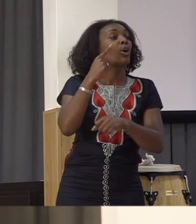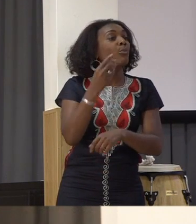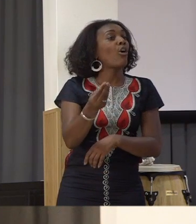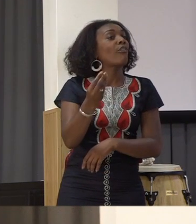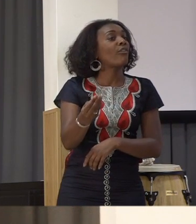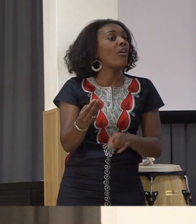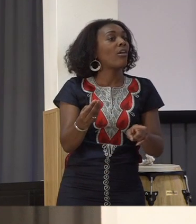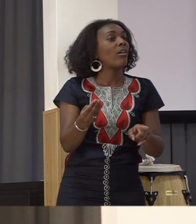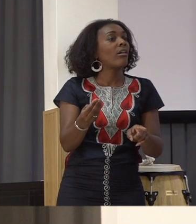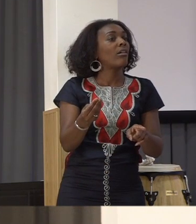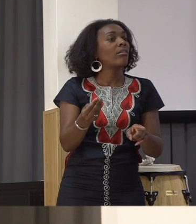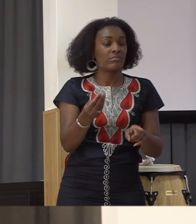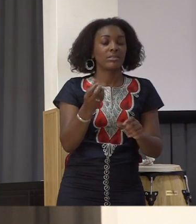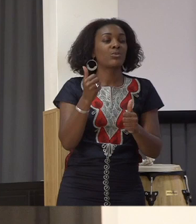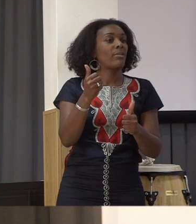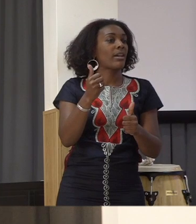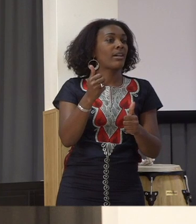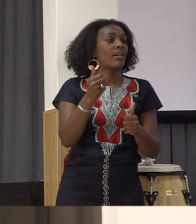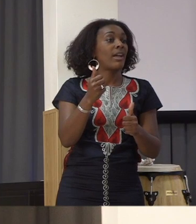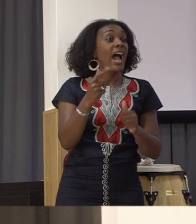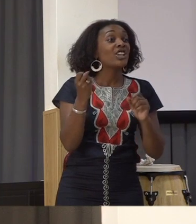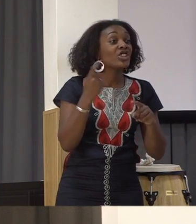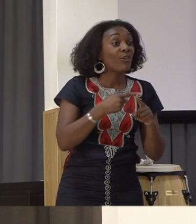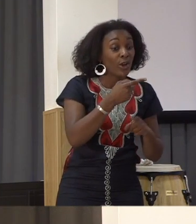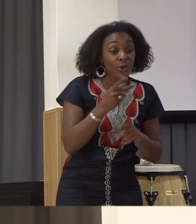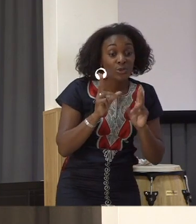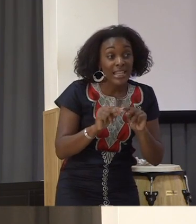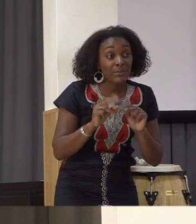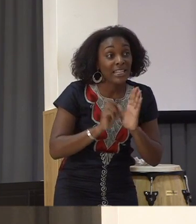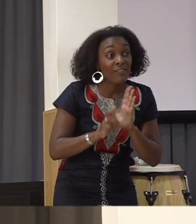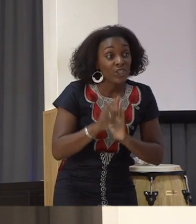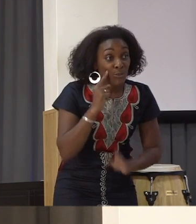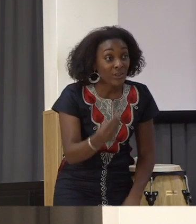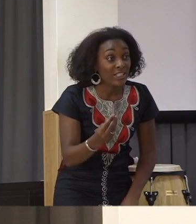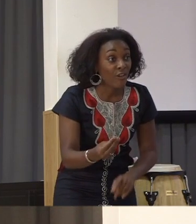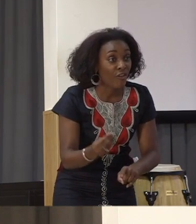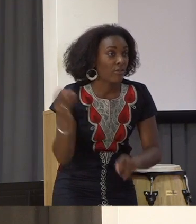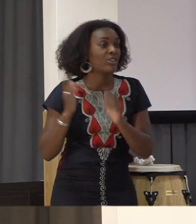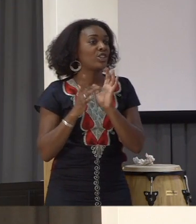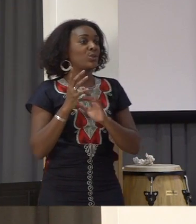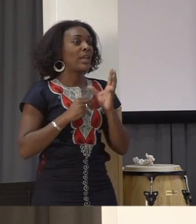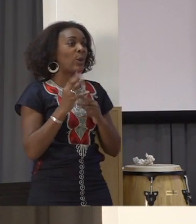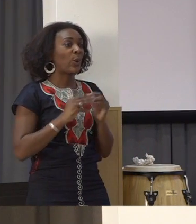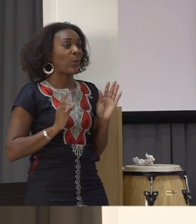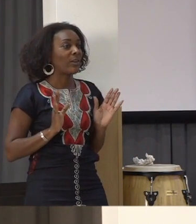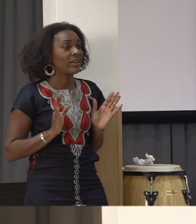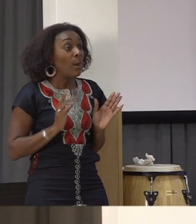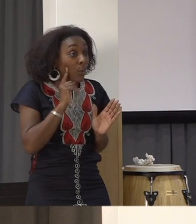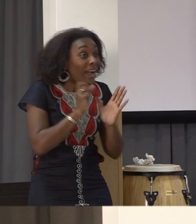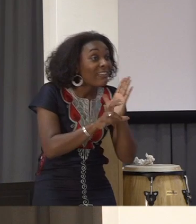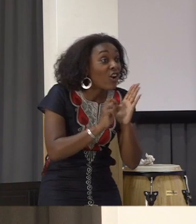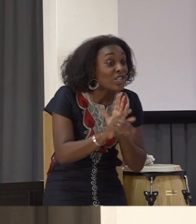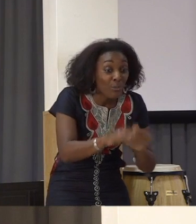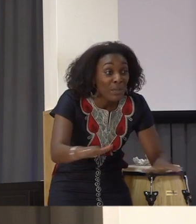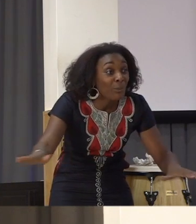annonces l'évangile aux enfants, Jésus est heureux. Jésus est heureux. Lorsque tu annonces l'évangile aux